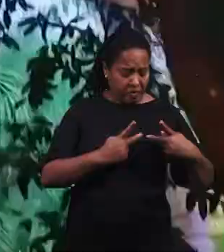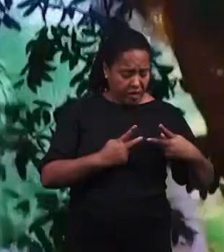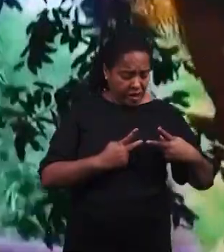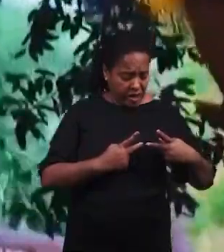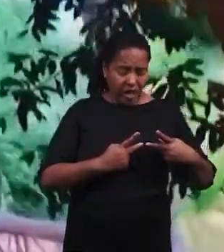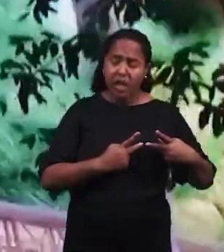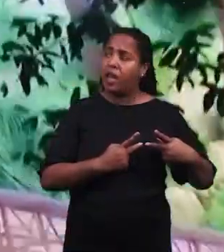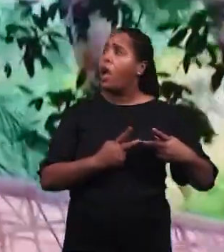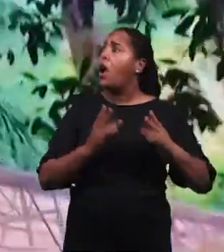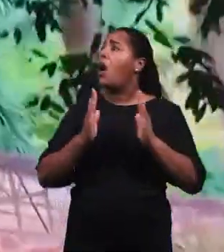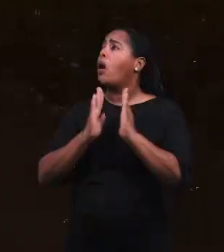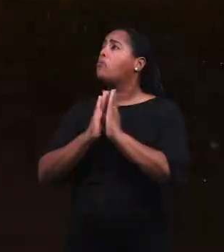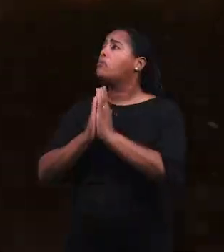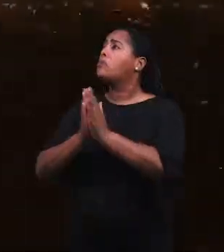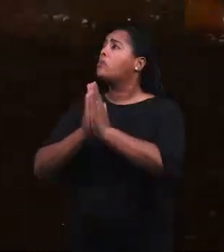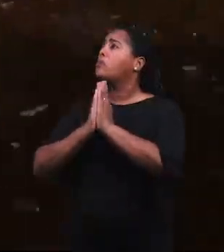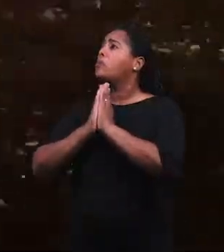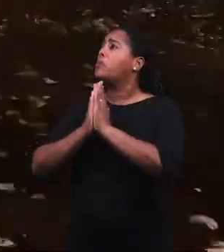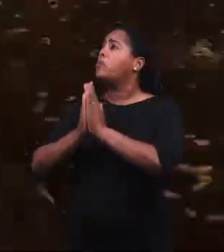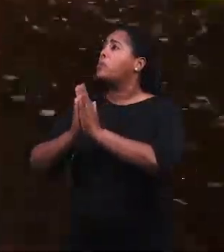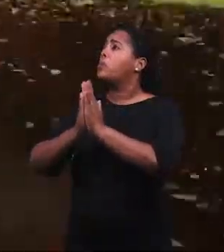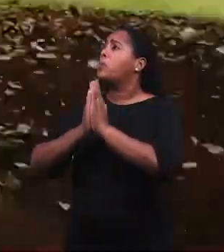О, приди, посети меня.